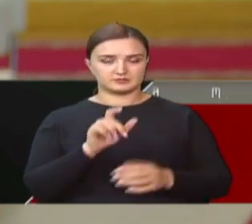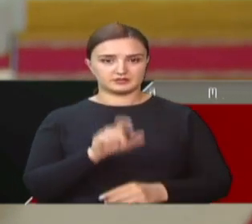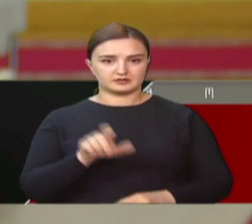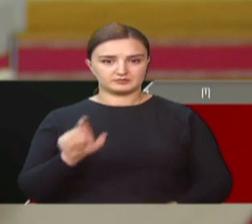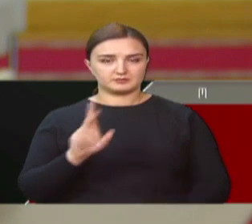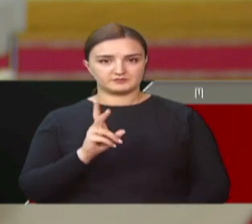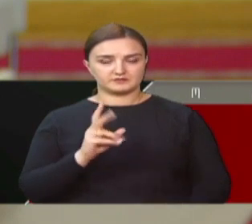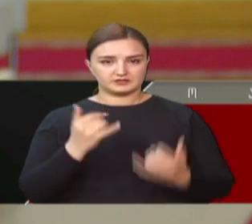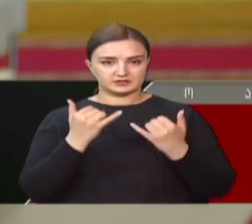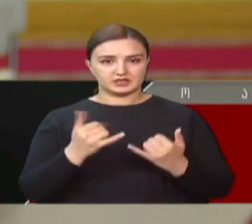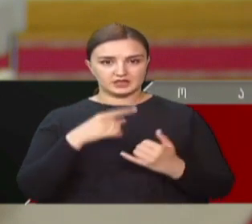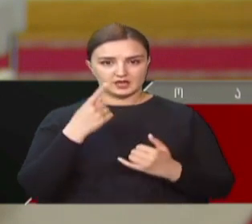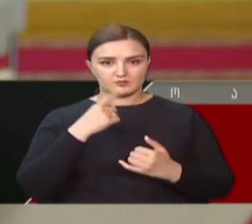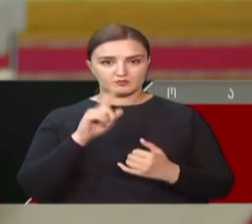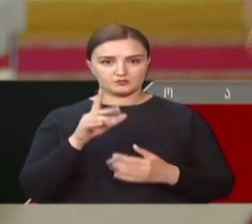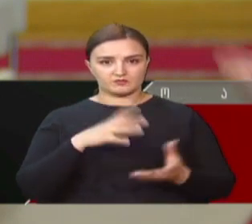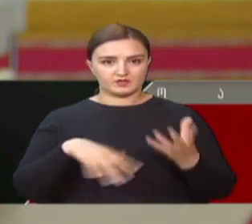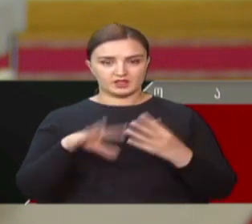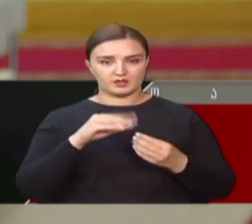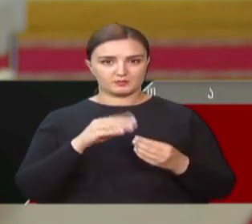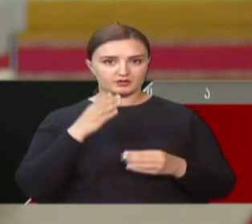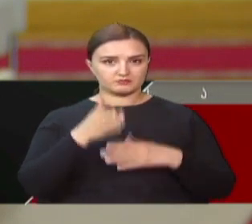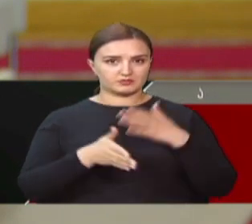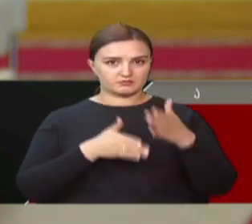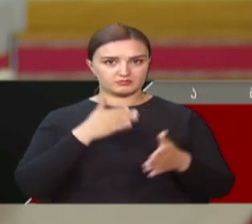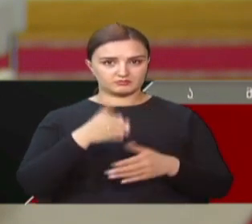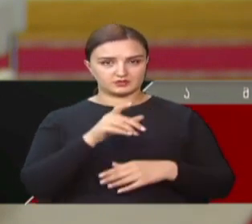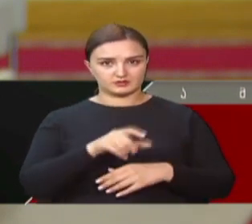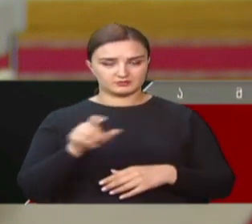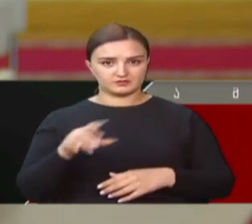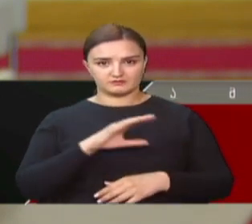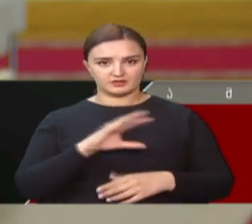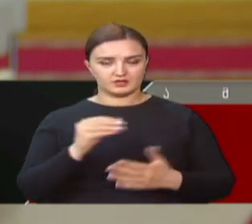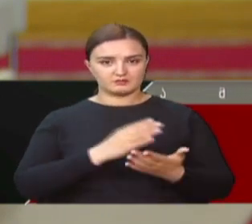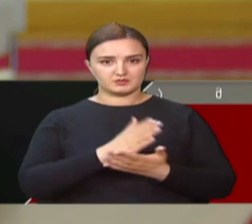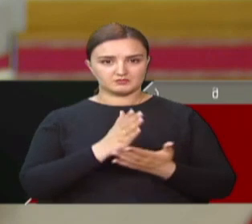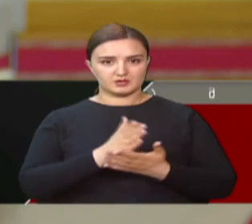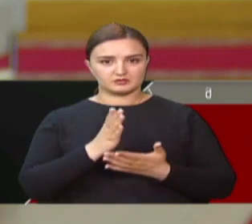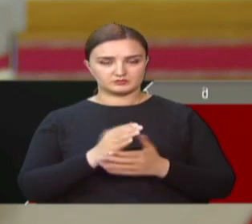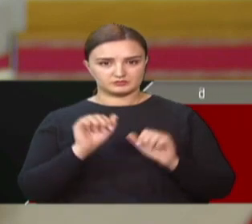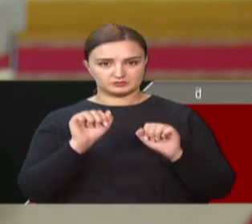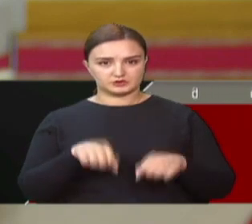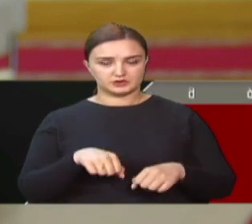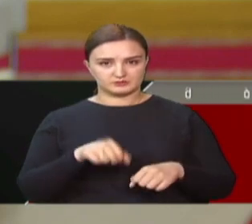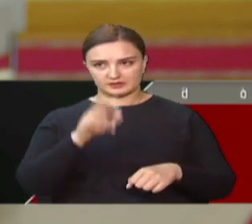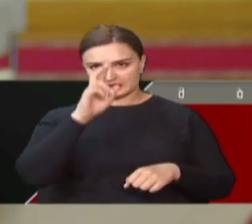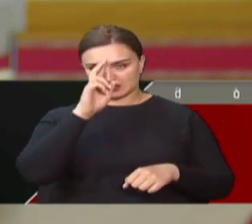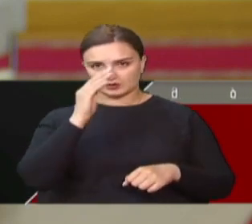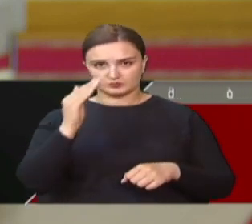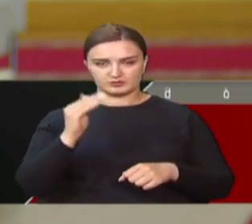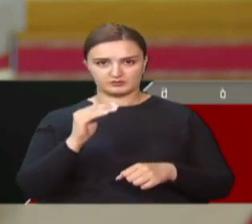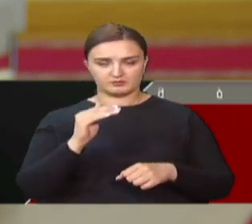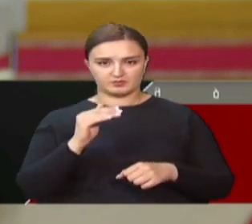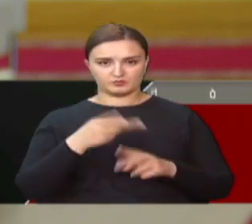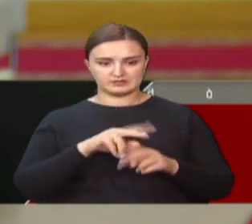ადამიანები, ვინც ახლა ამბობს, რომ ყველა ფერზე წამსვლელები არიან, ყველა მიმართულები შეუძლია უზურპაცია მოახდინონ ხელისუფლების, იმიტომ